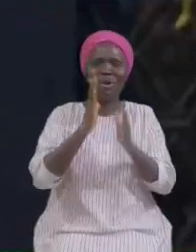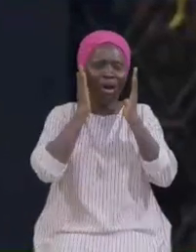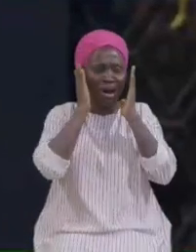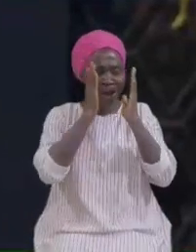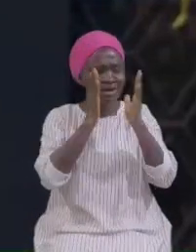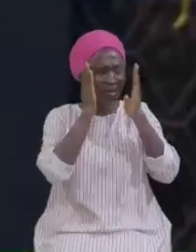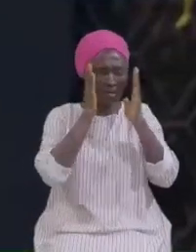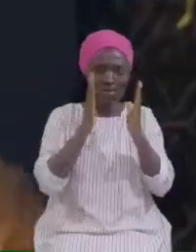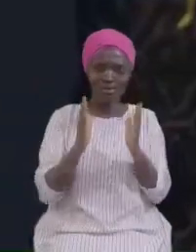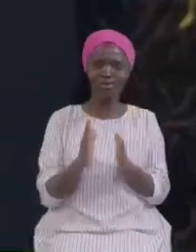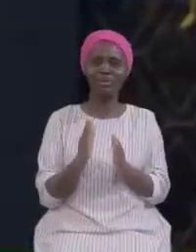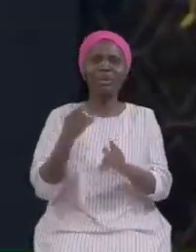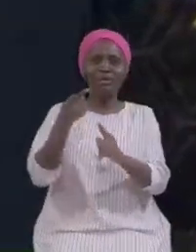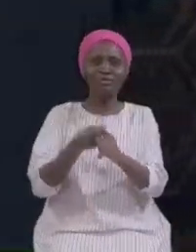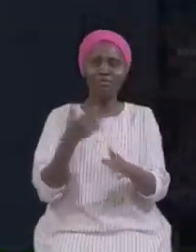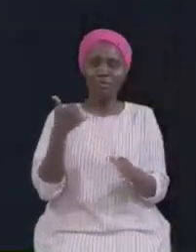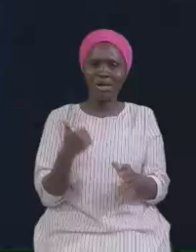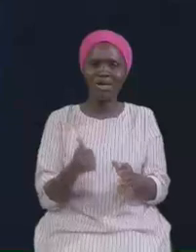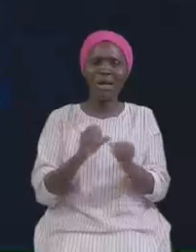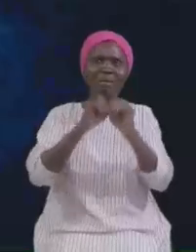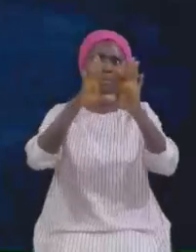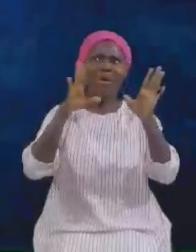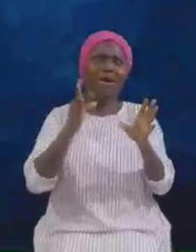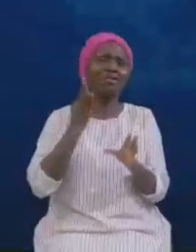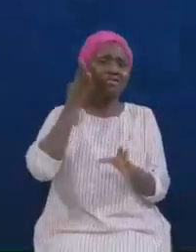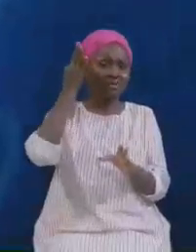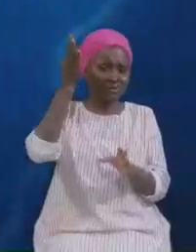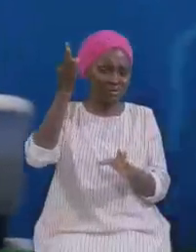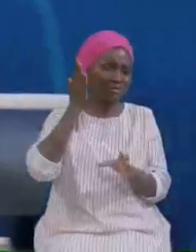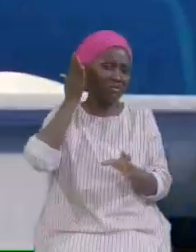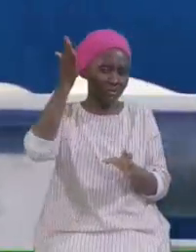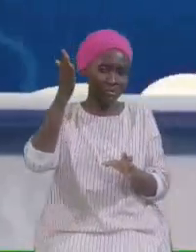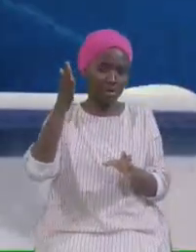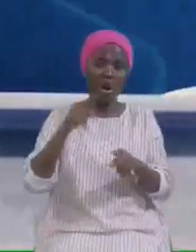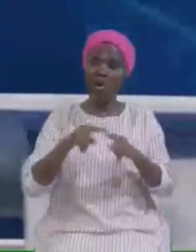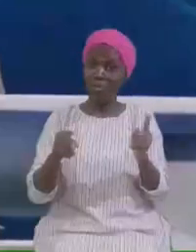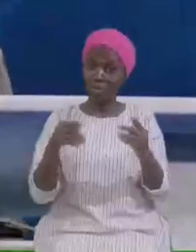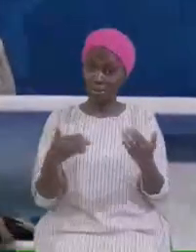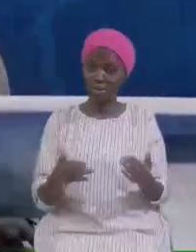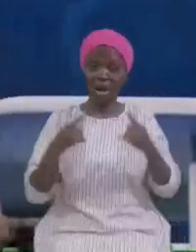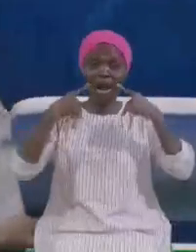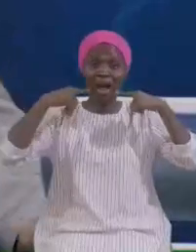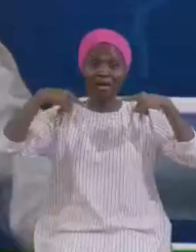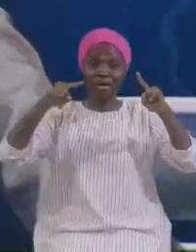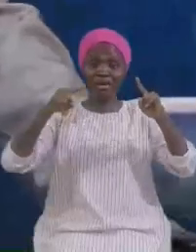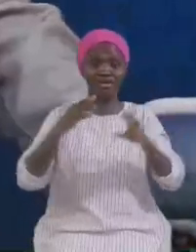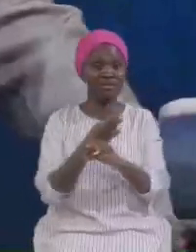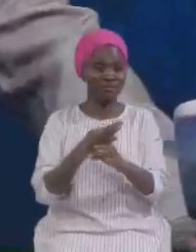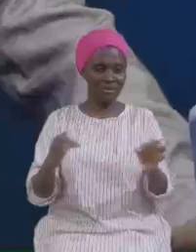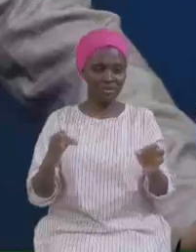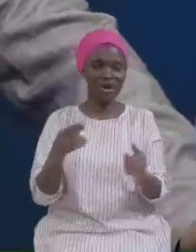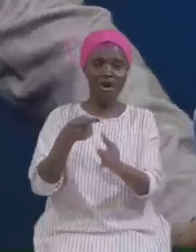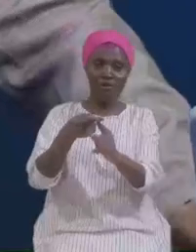attention d'un avenir radieux, d'un grand avenir. Il y a la libération